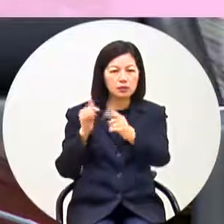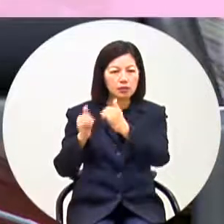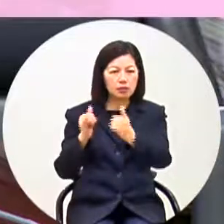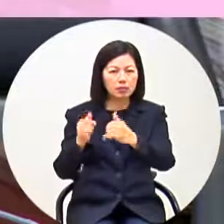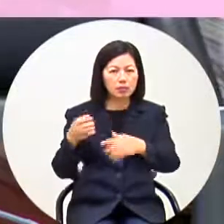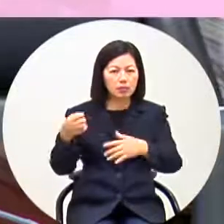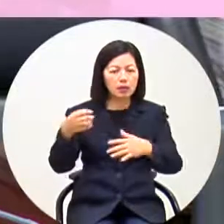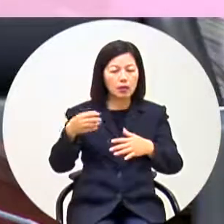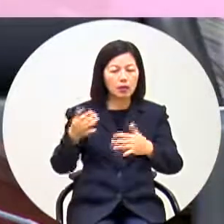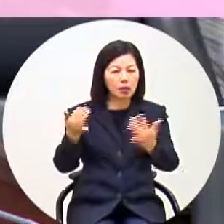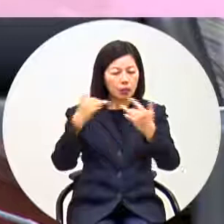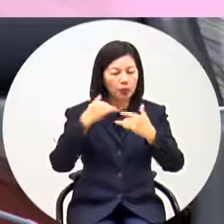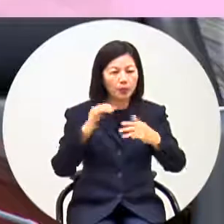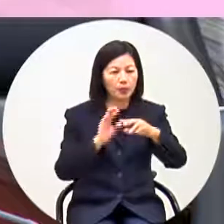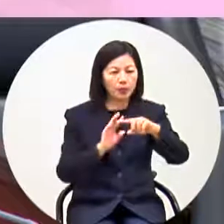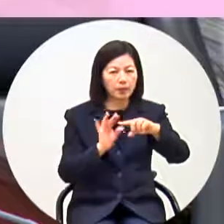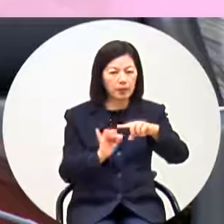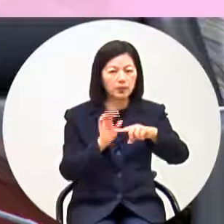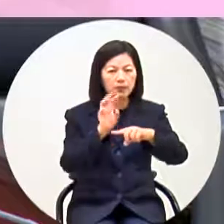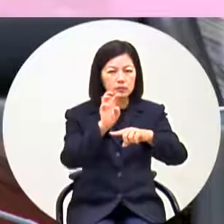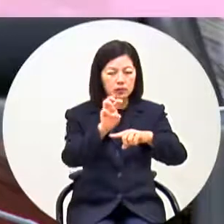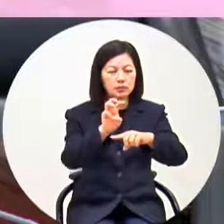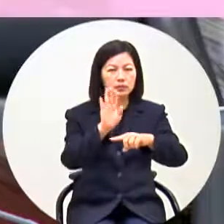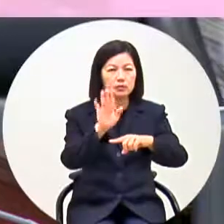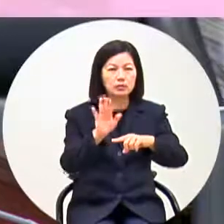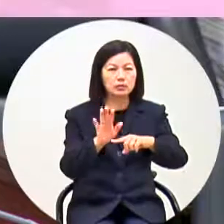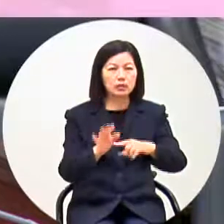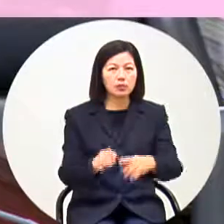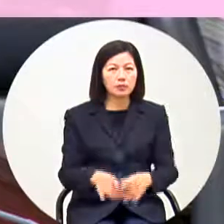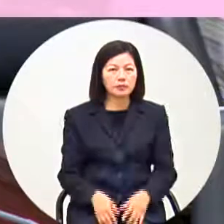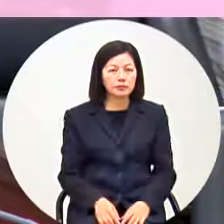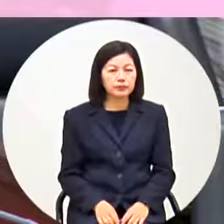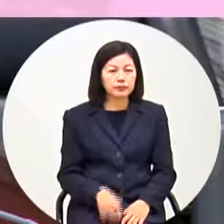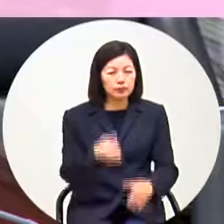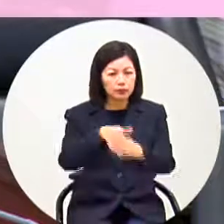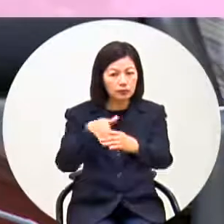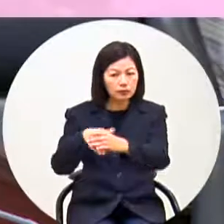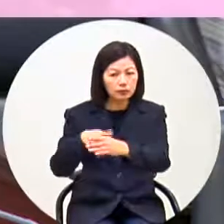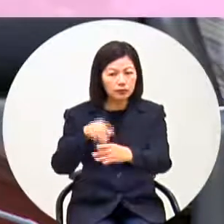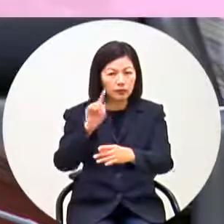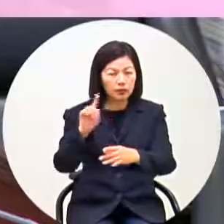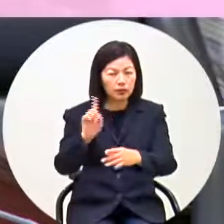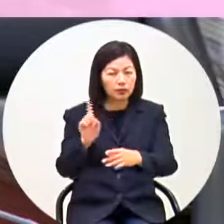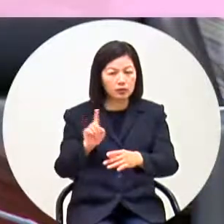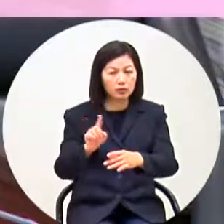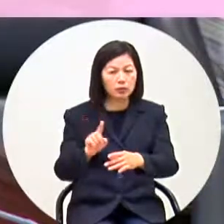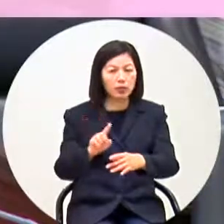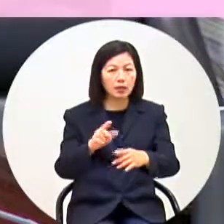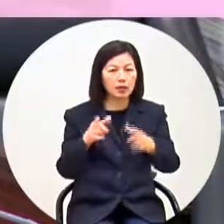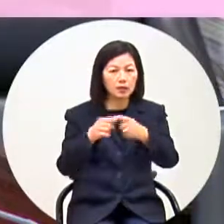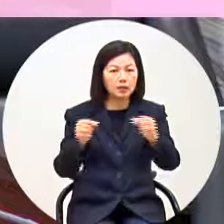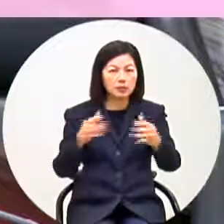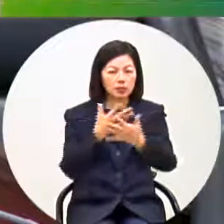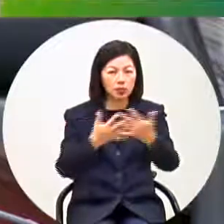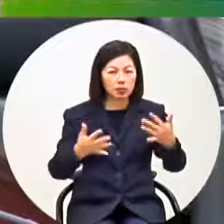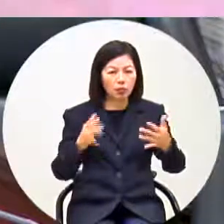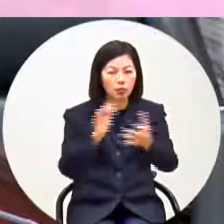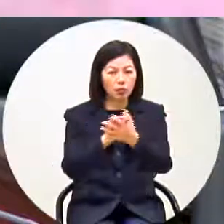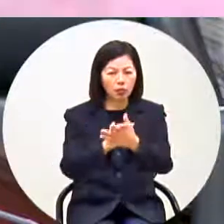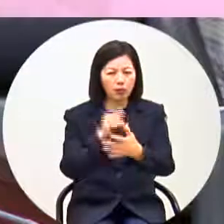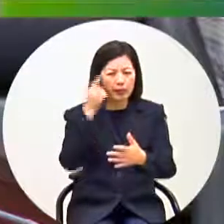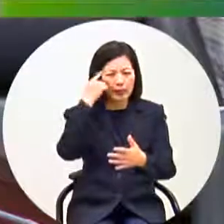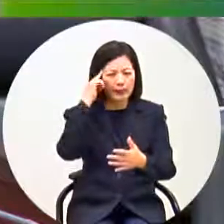它票选为日本网友最想去拍照的景点哦。那这里有一个新闻影片，请播